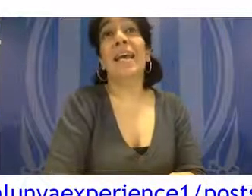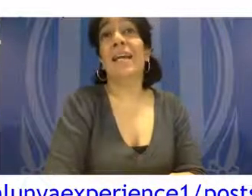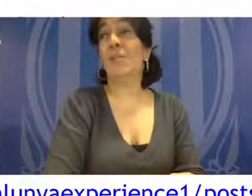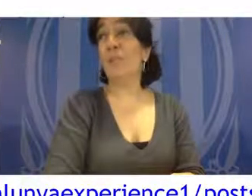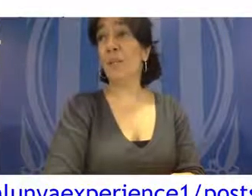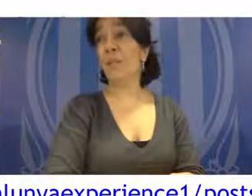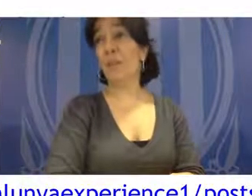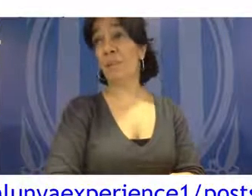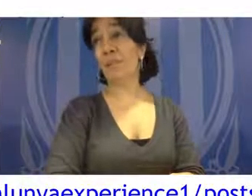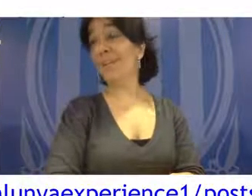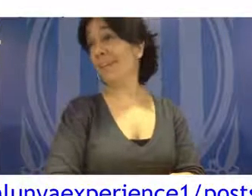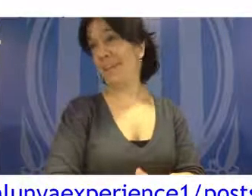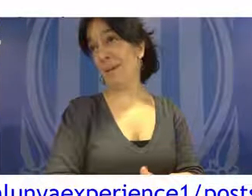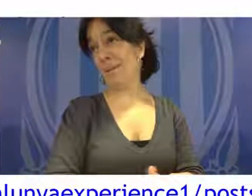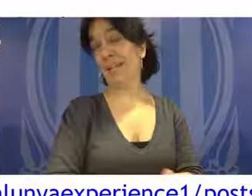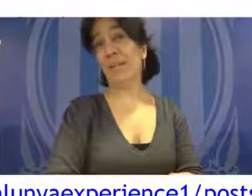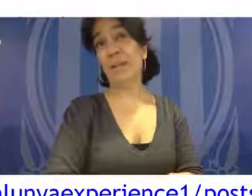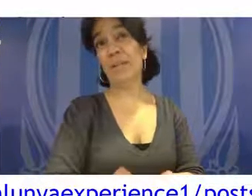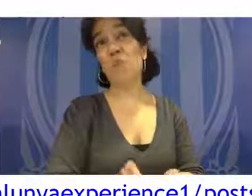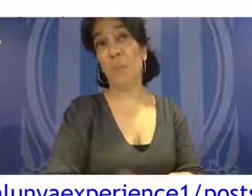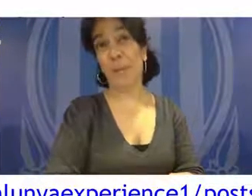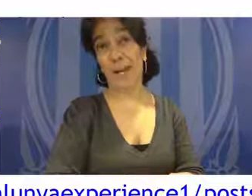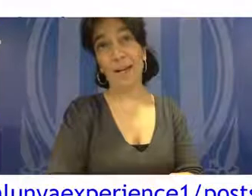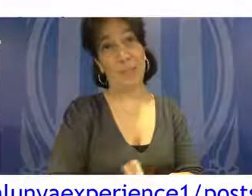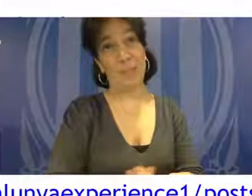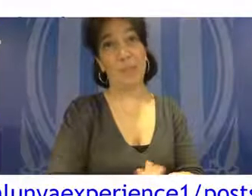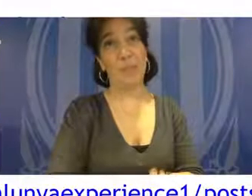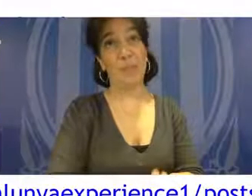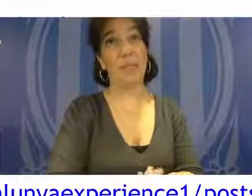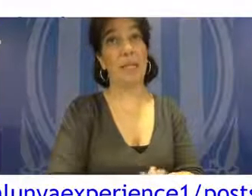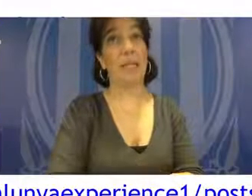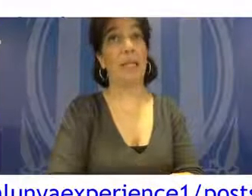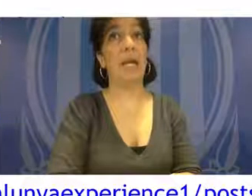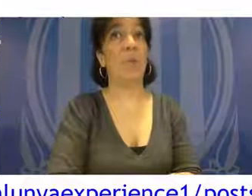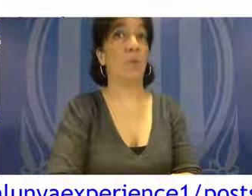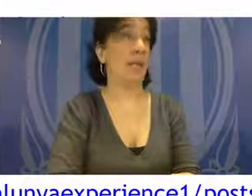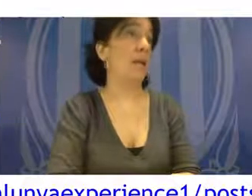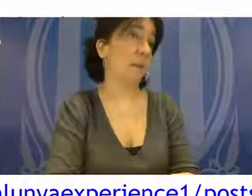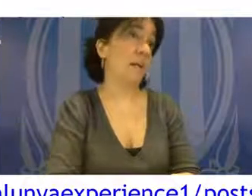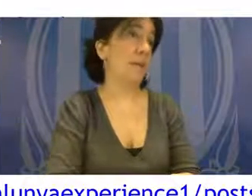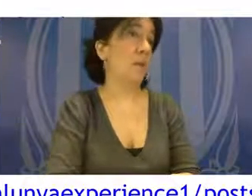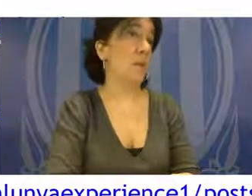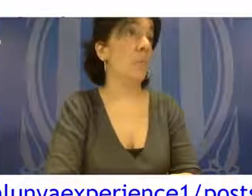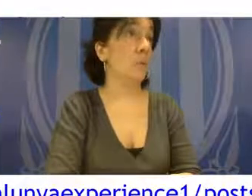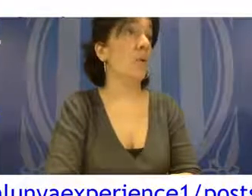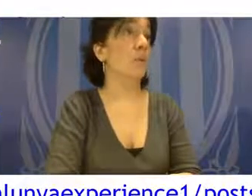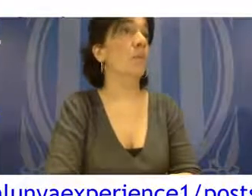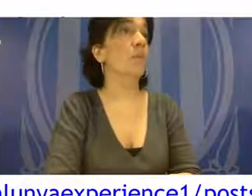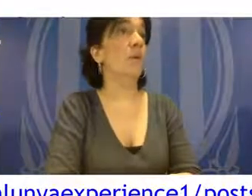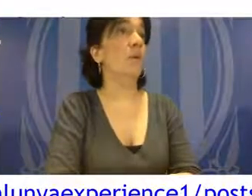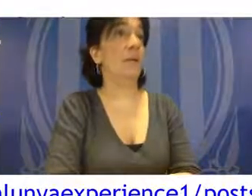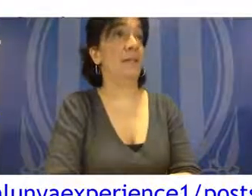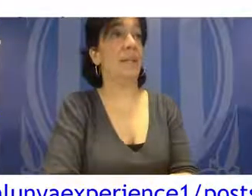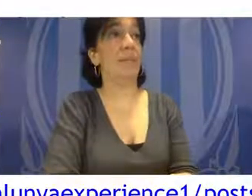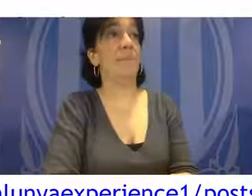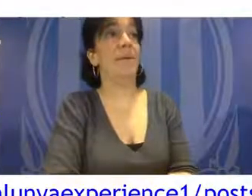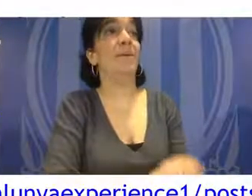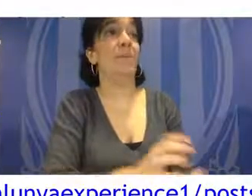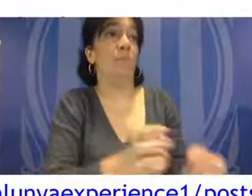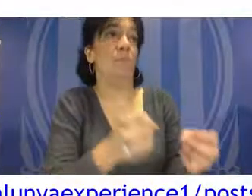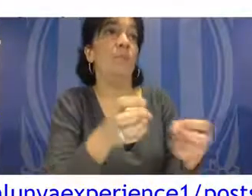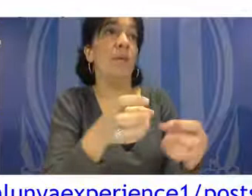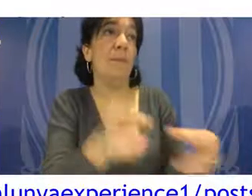que en aquests moments podem dir que pràcticament superen les pàgines vistes que té el portal catalunya.com. Així que